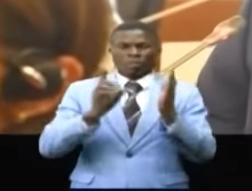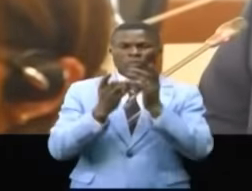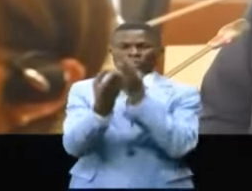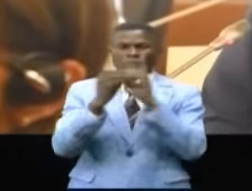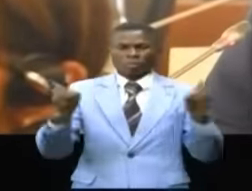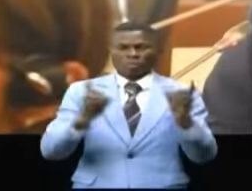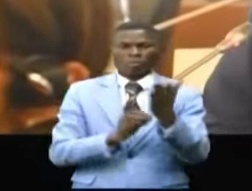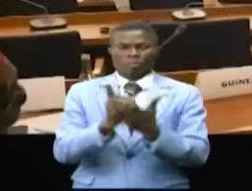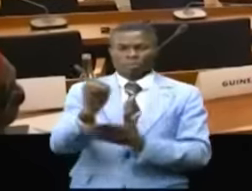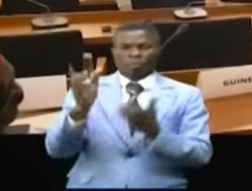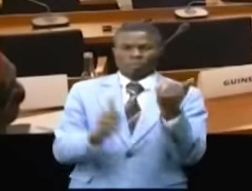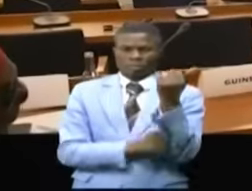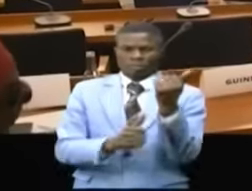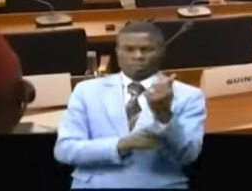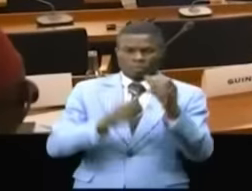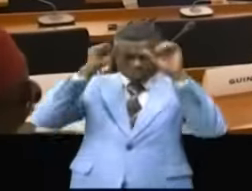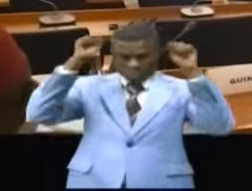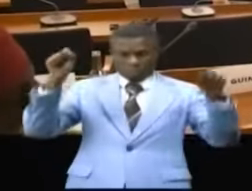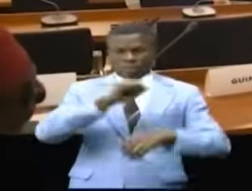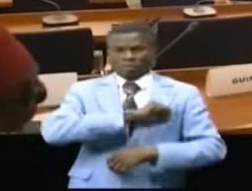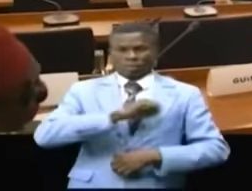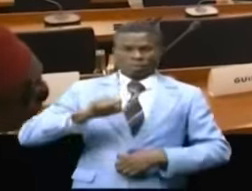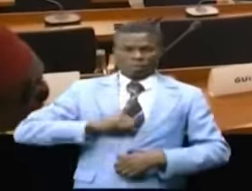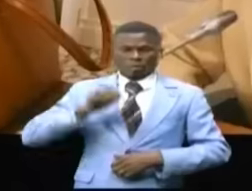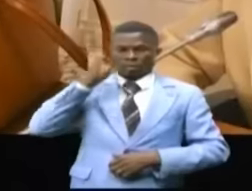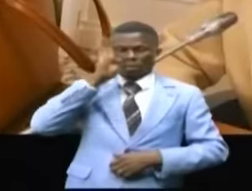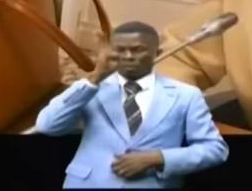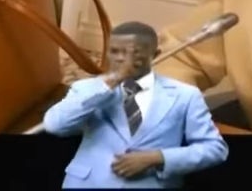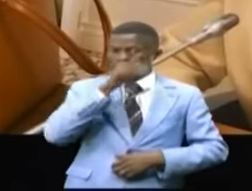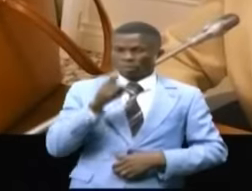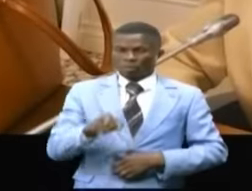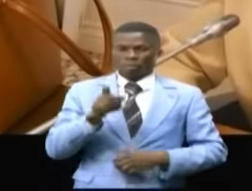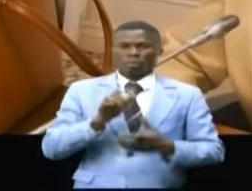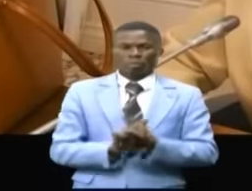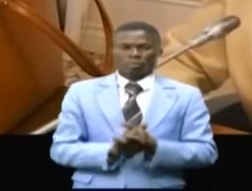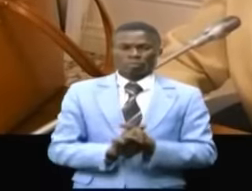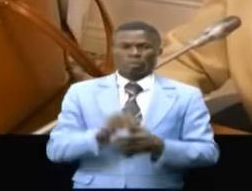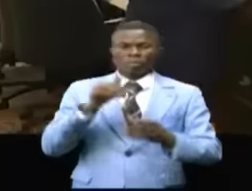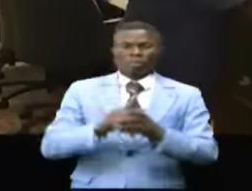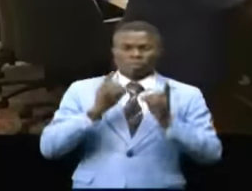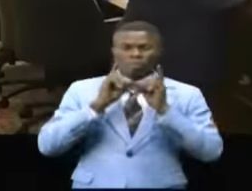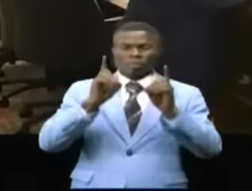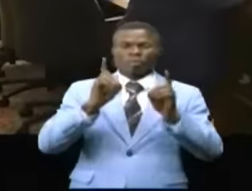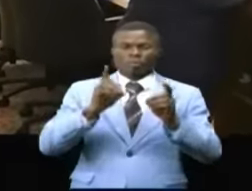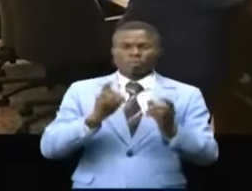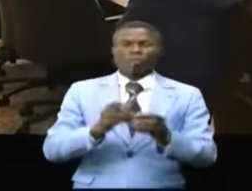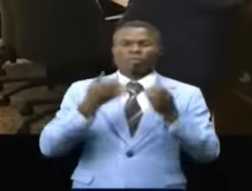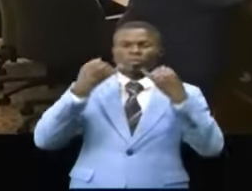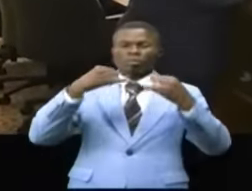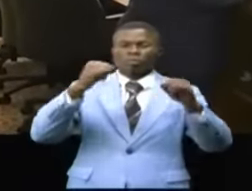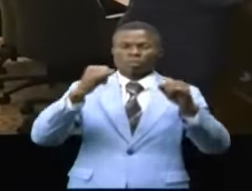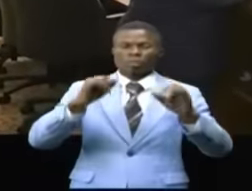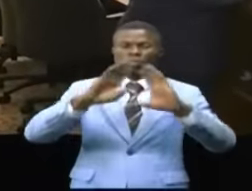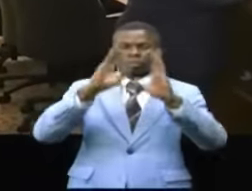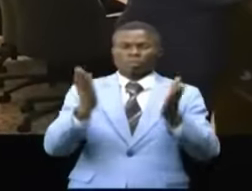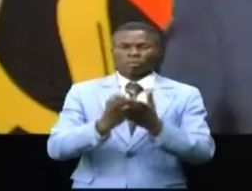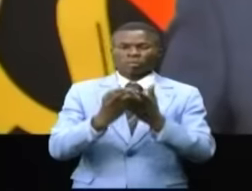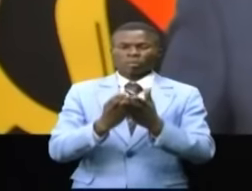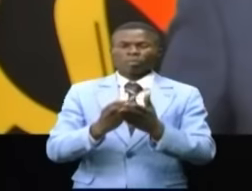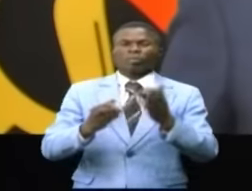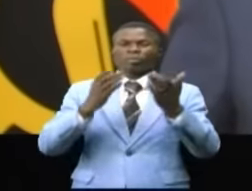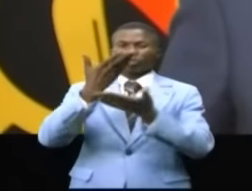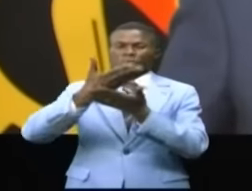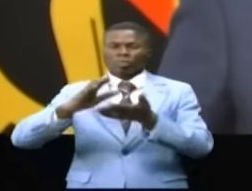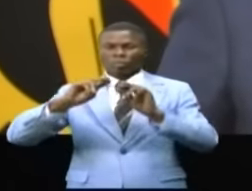démocratie et des droits de l'homme. Le président du Sénat, honorable Modeste Bahati Lukwebo, a dans son intervention informé les partis membres de